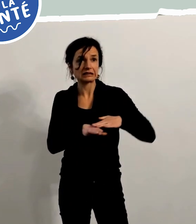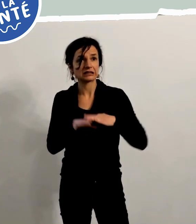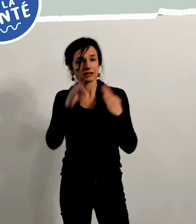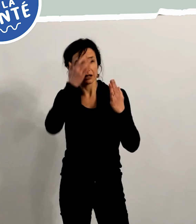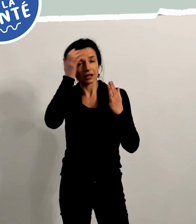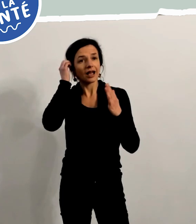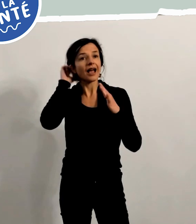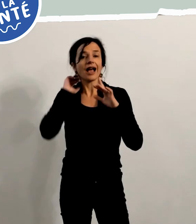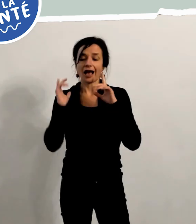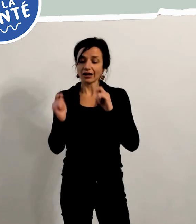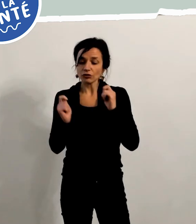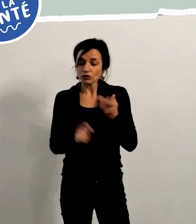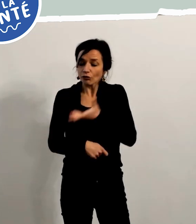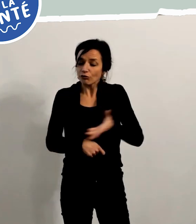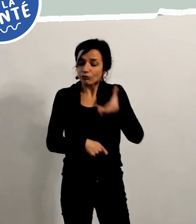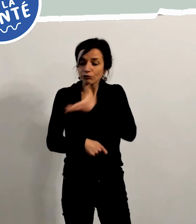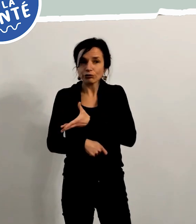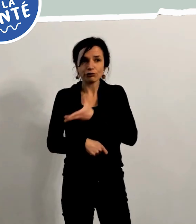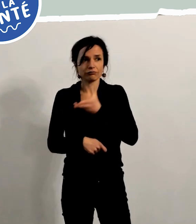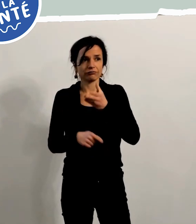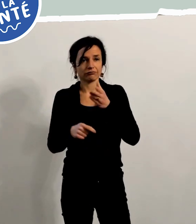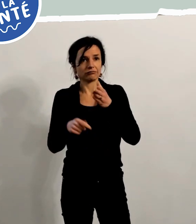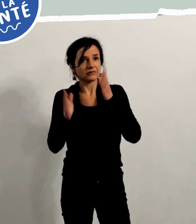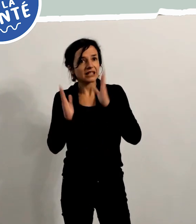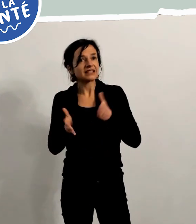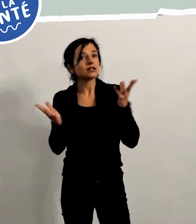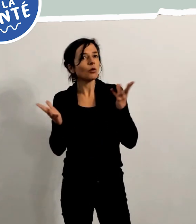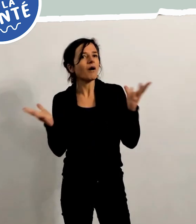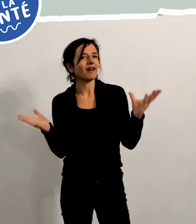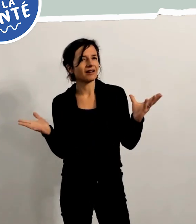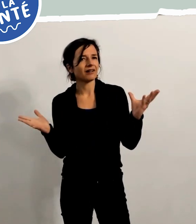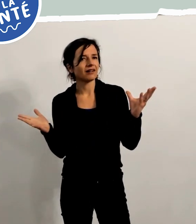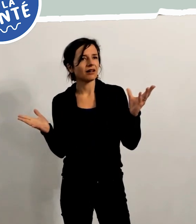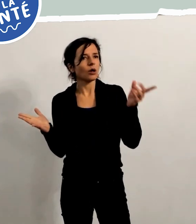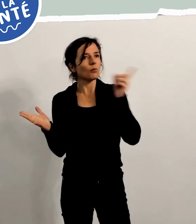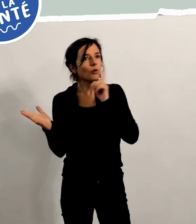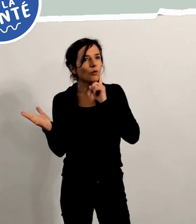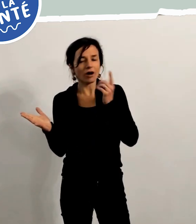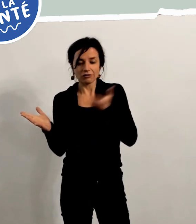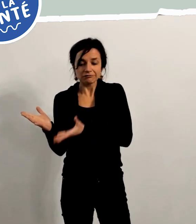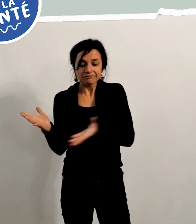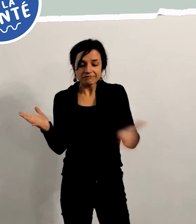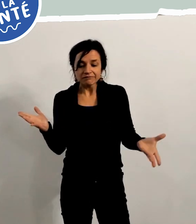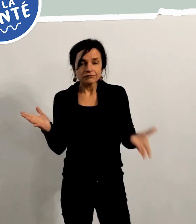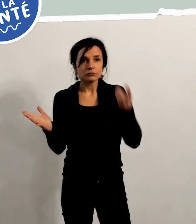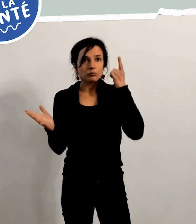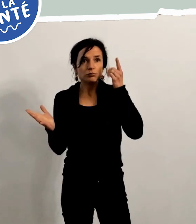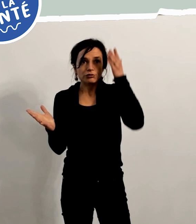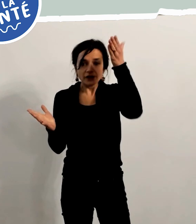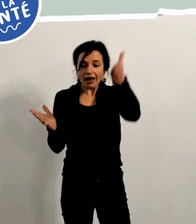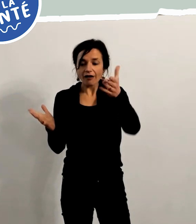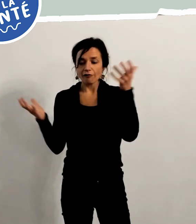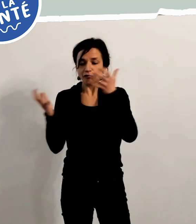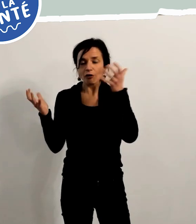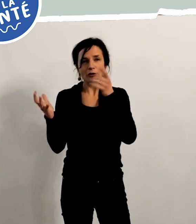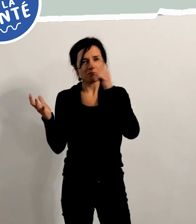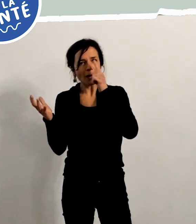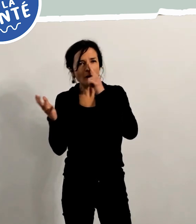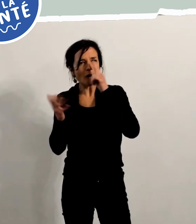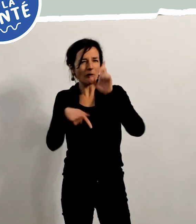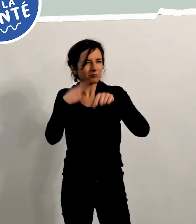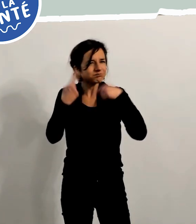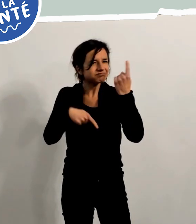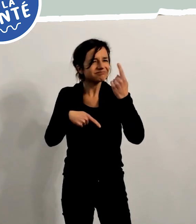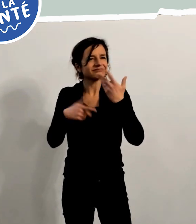aux choix qu'elles vont faire avant d'avoir un projet parental, justement pour que le